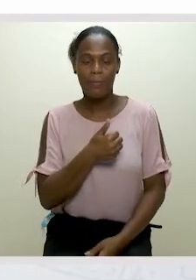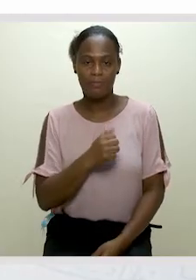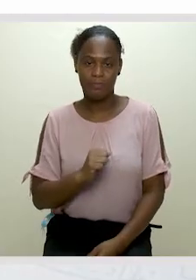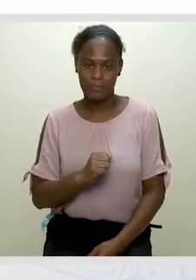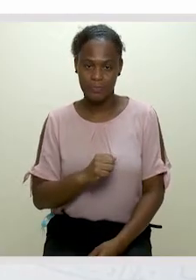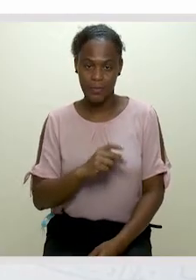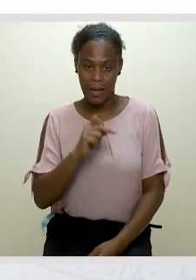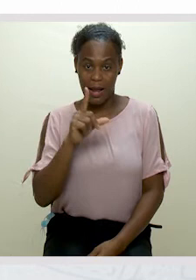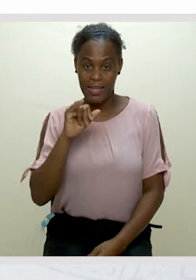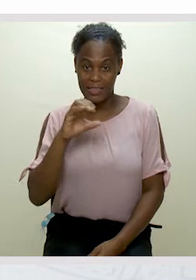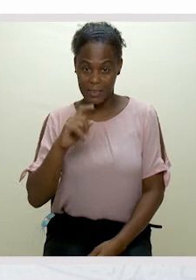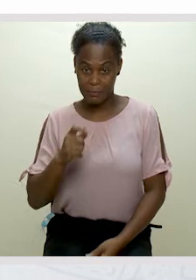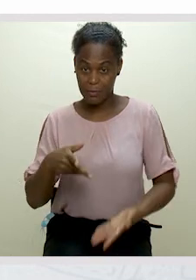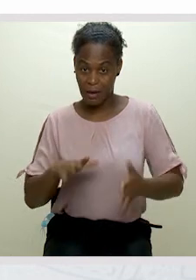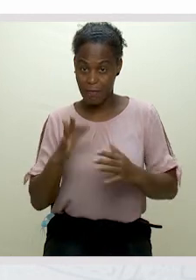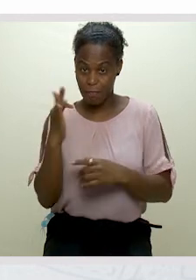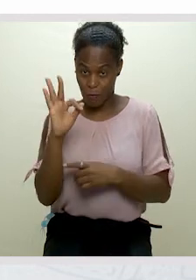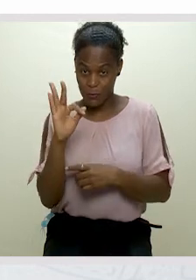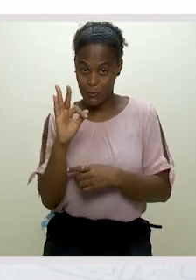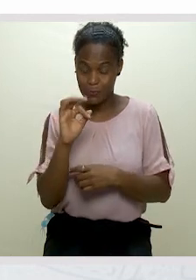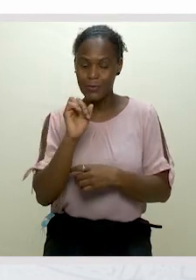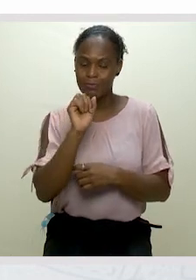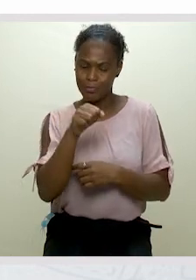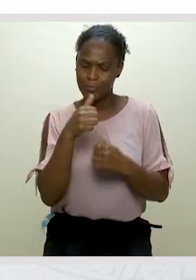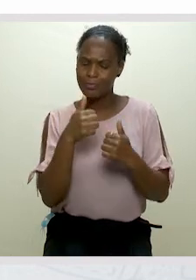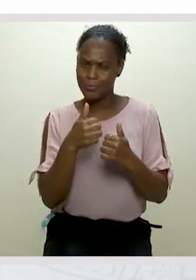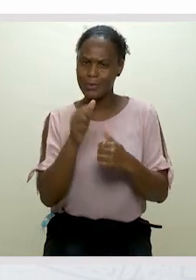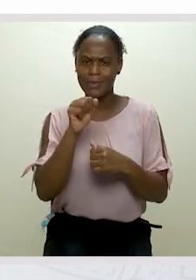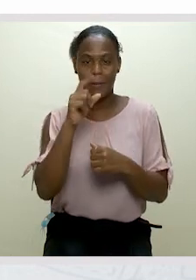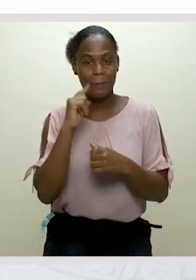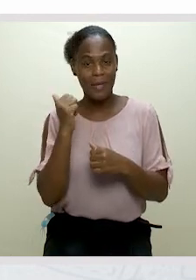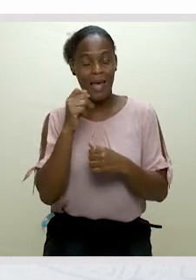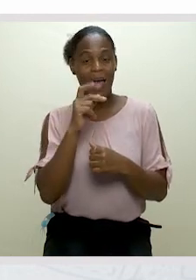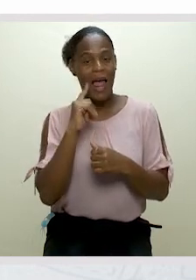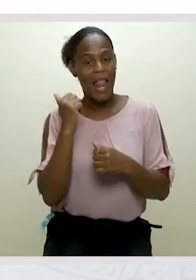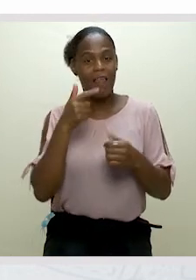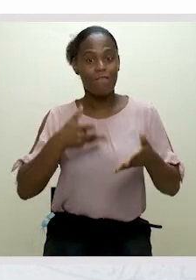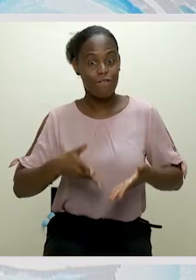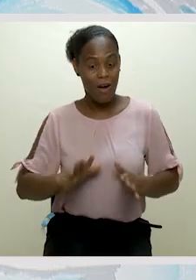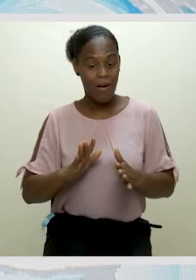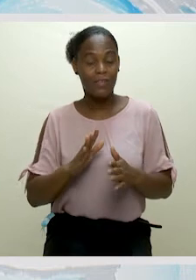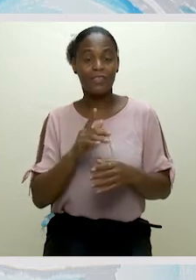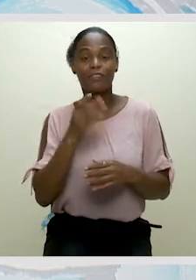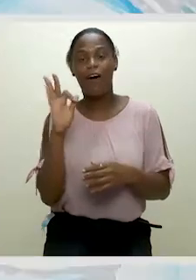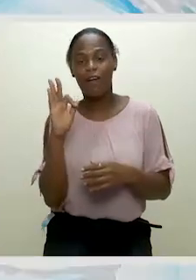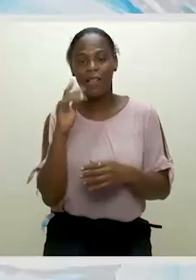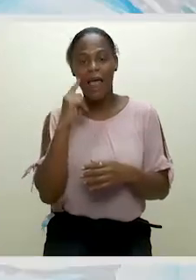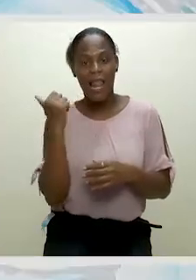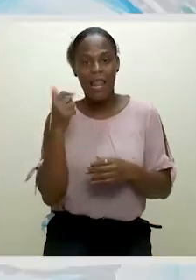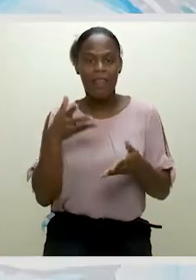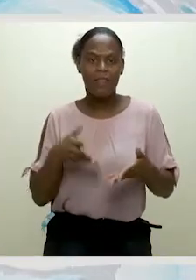B. Alice est française? Oui, elle est française. Mais attention, elle